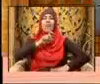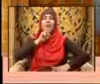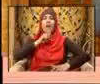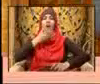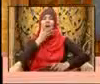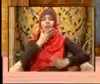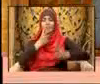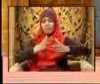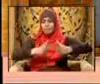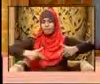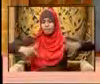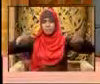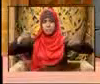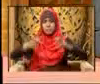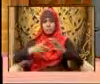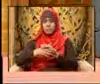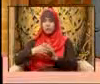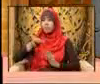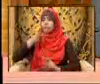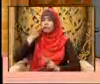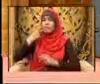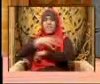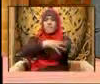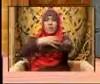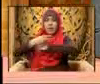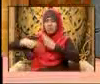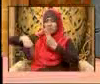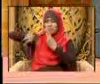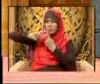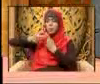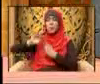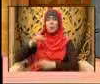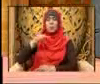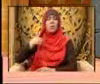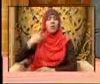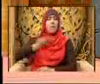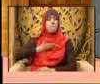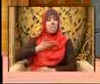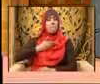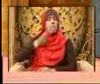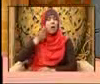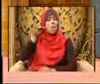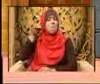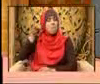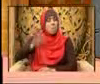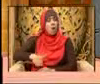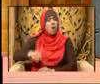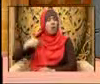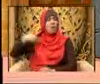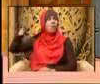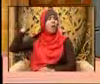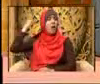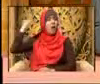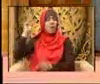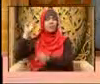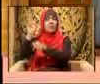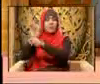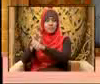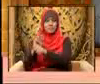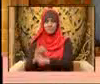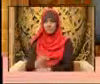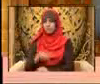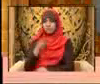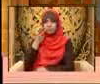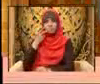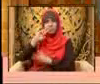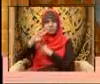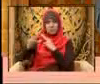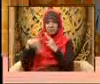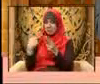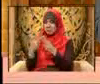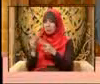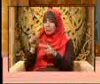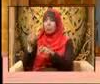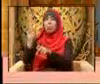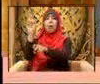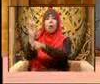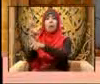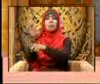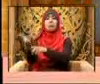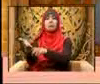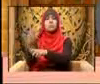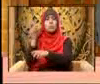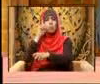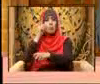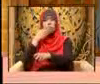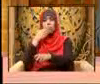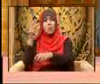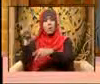أشياء. قالوا نعم والله هذيك معناتها خلتها لي أمي الله يرحمها وما نستعملهاش. قالوا طيب هي قاعدة وهذه قيمة،